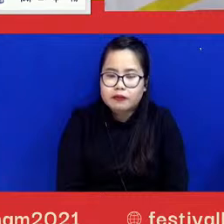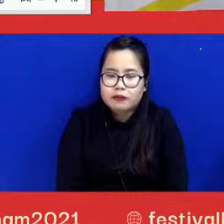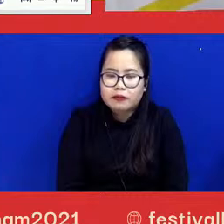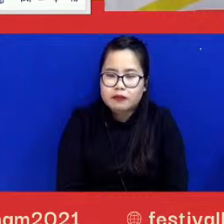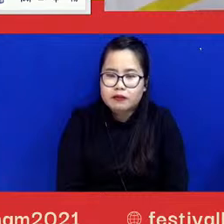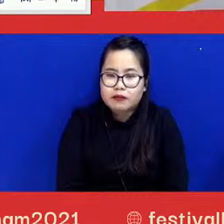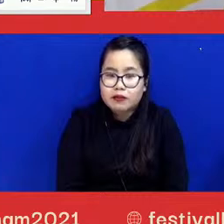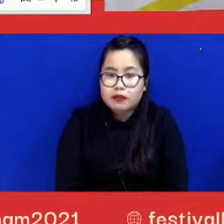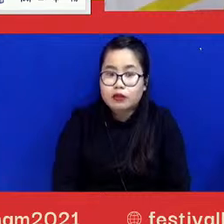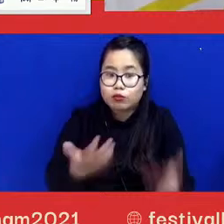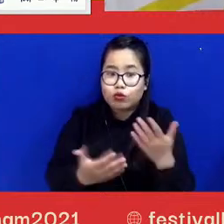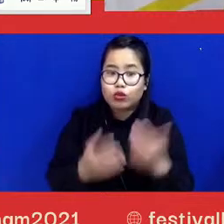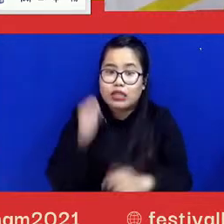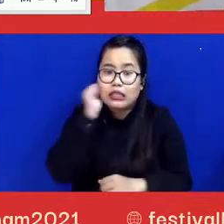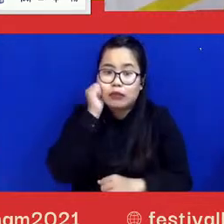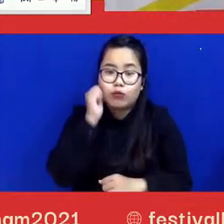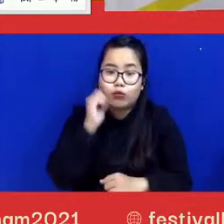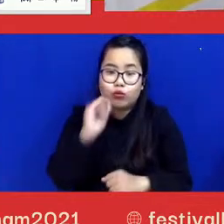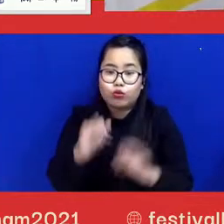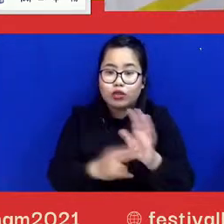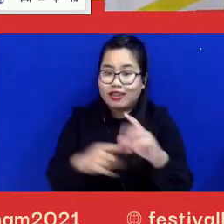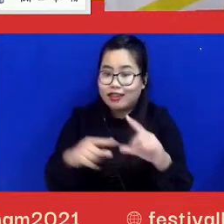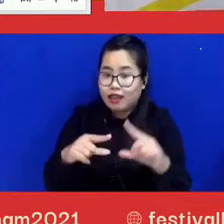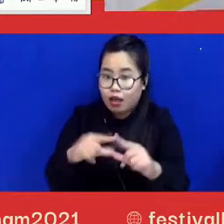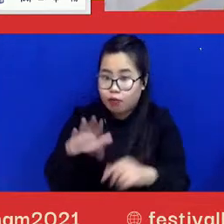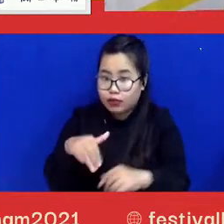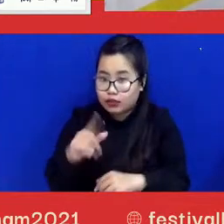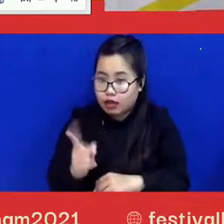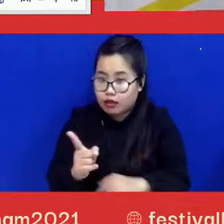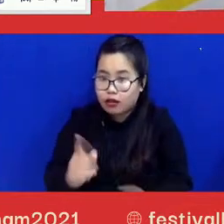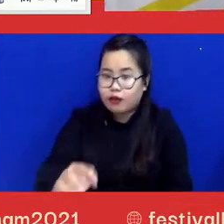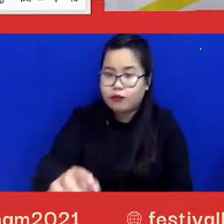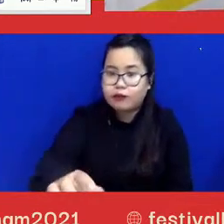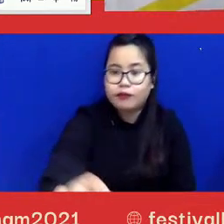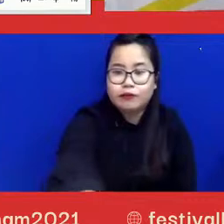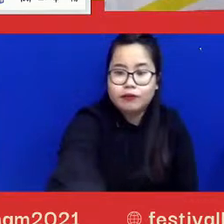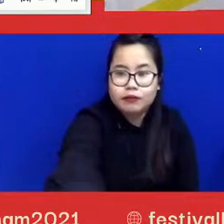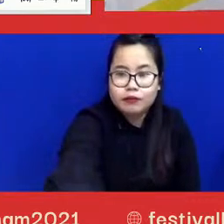Ibu Ina, masih adakah?